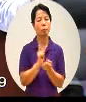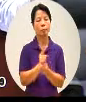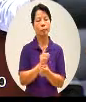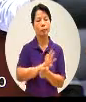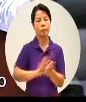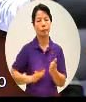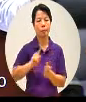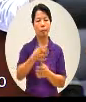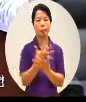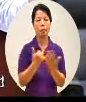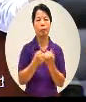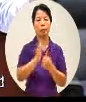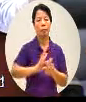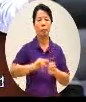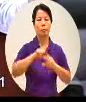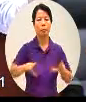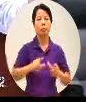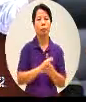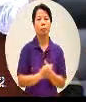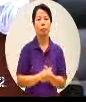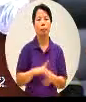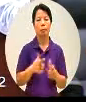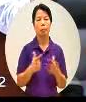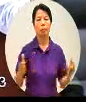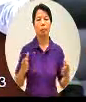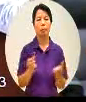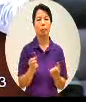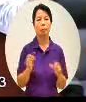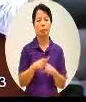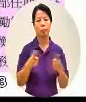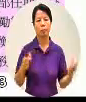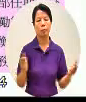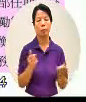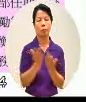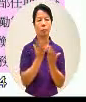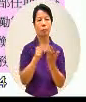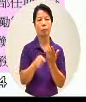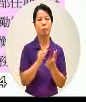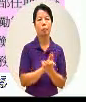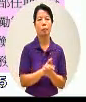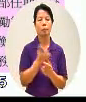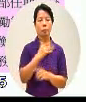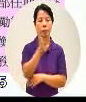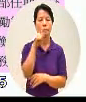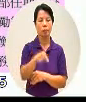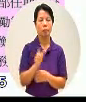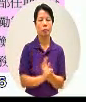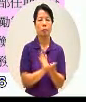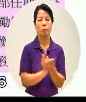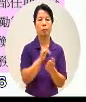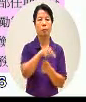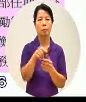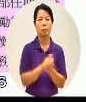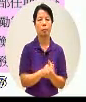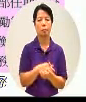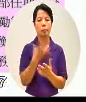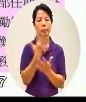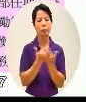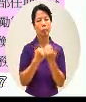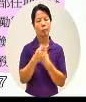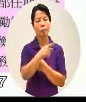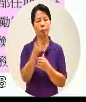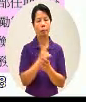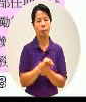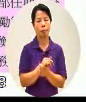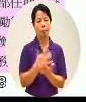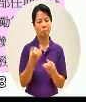啊，今麦我来讲的就是多元发展，多元发展就是进。政府在鼓励啦，你囡仔唔免做啊读册嘛，囡仔唔过